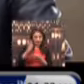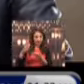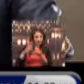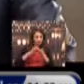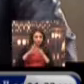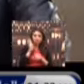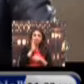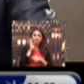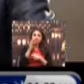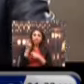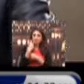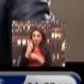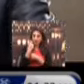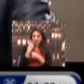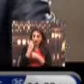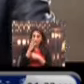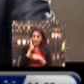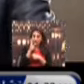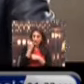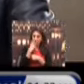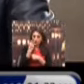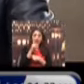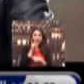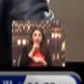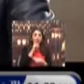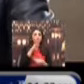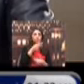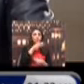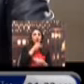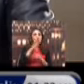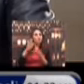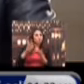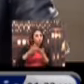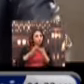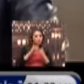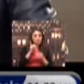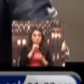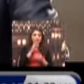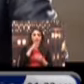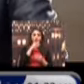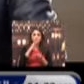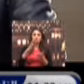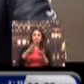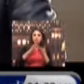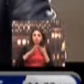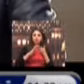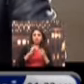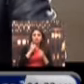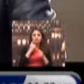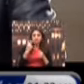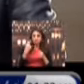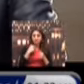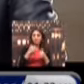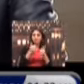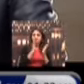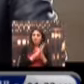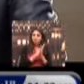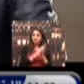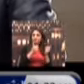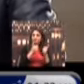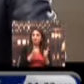المدرسين لدي ووالدي ووالدتي طبعا. اي اب وام بيشوفوا ابنهم موهوب في حاجة